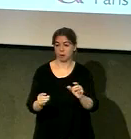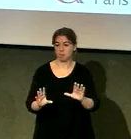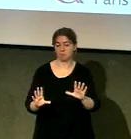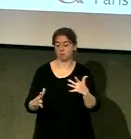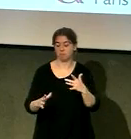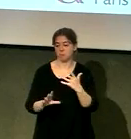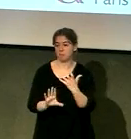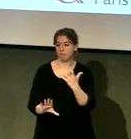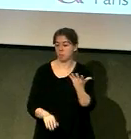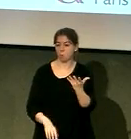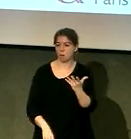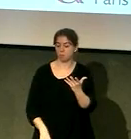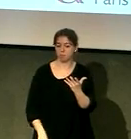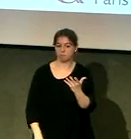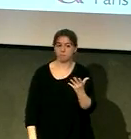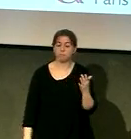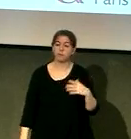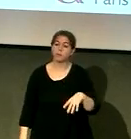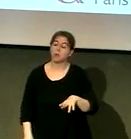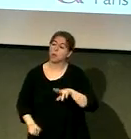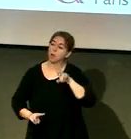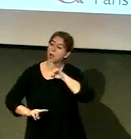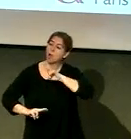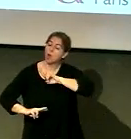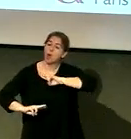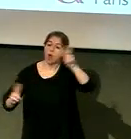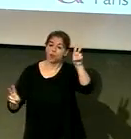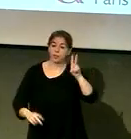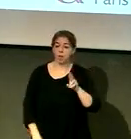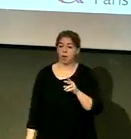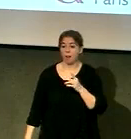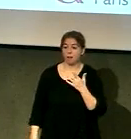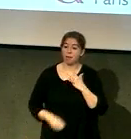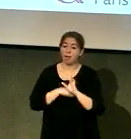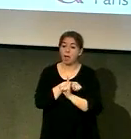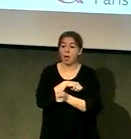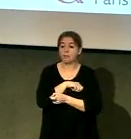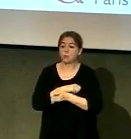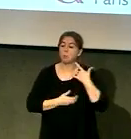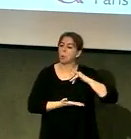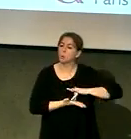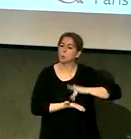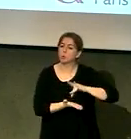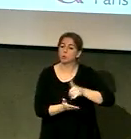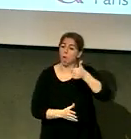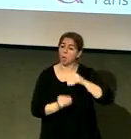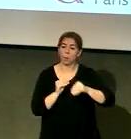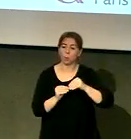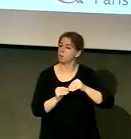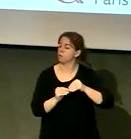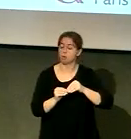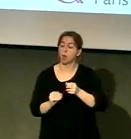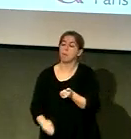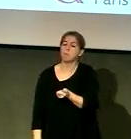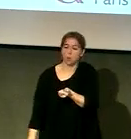c'est qu'en réalité, les femmes consomment rarement un seul produit, mais qu'elles vont souvent consommer plusieurs produits. On